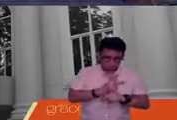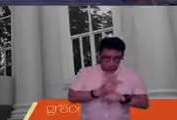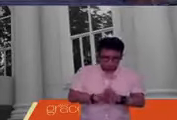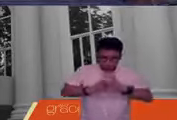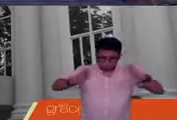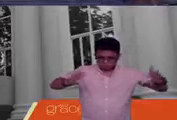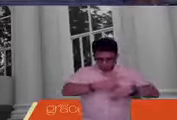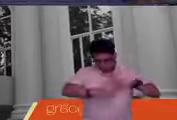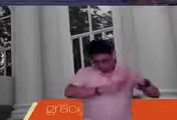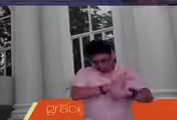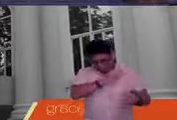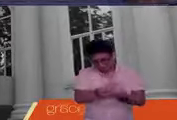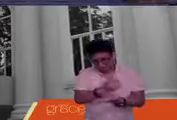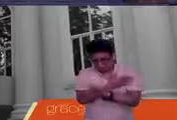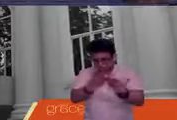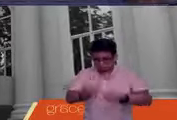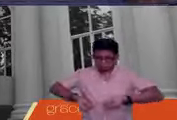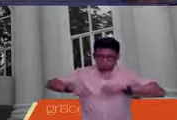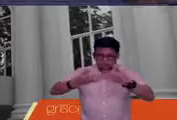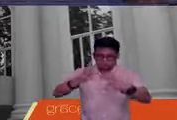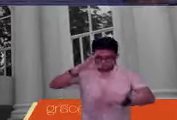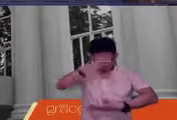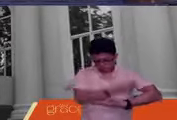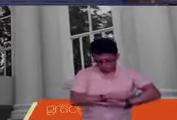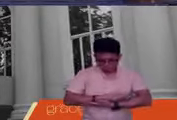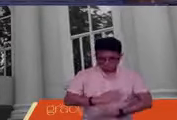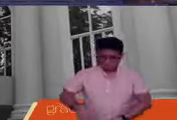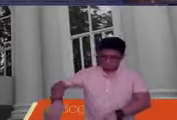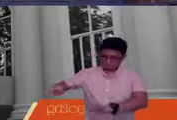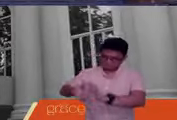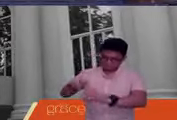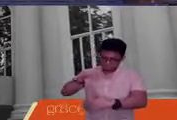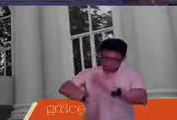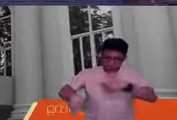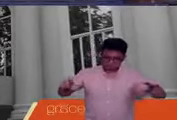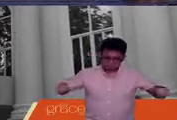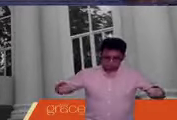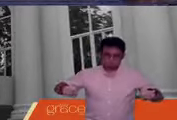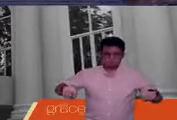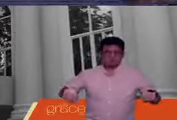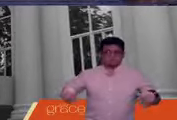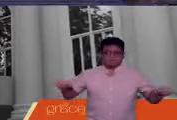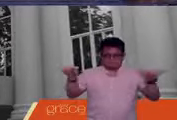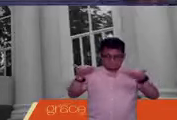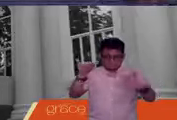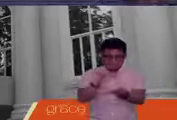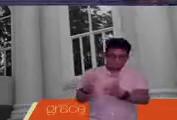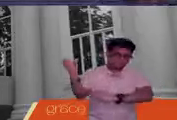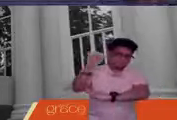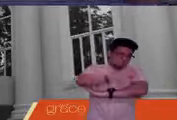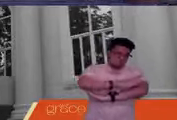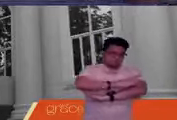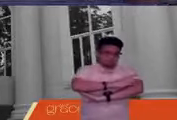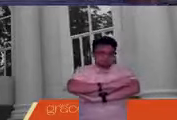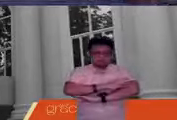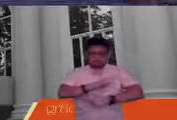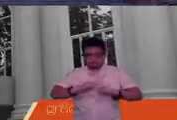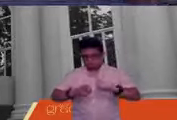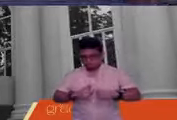great kindness, that thou hast given him a son, and sit on his throne, as it is in that day. Mga